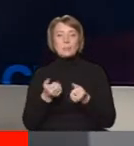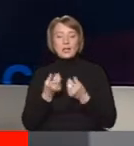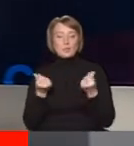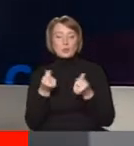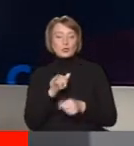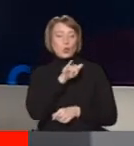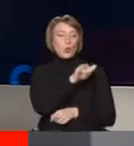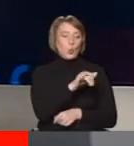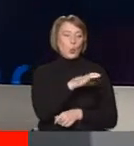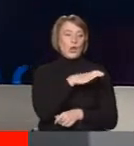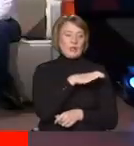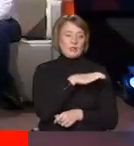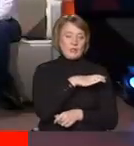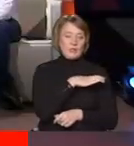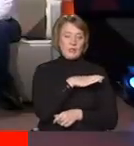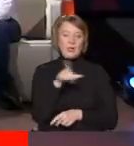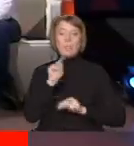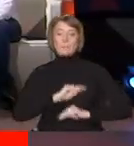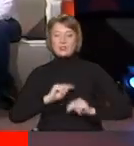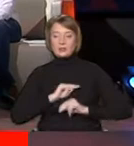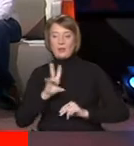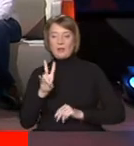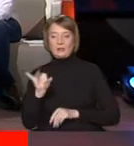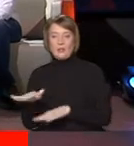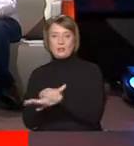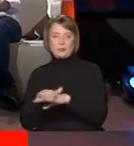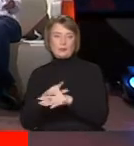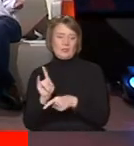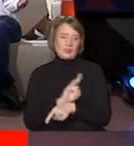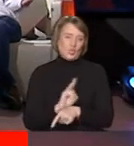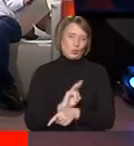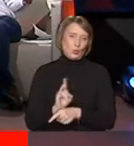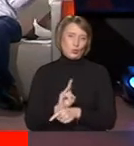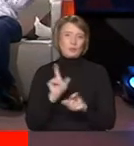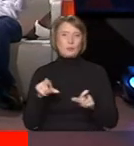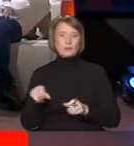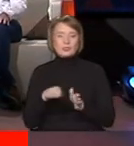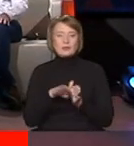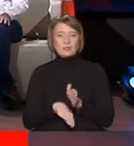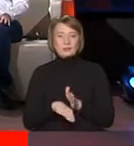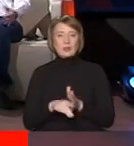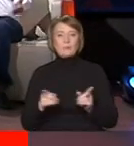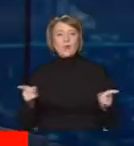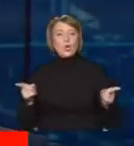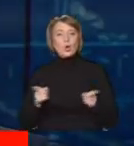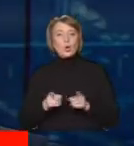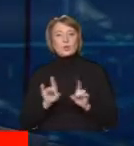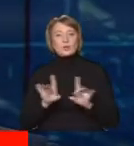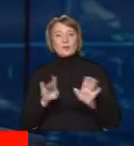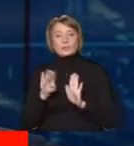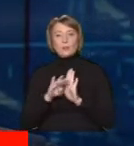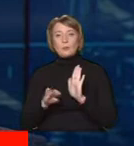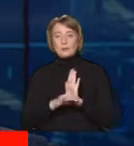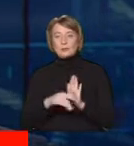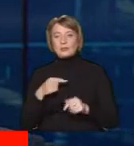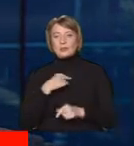але працювала на народ. Це неможливо, це фантазія, це самозадурювання, ну і це просто дуже мечення. Шкода, що в нас такий короткий формат програми. Я вже